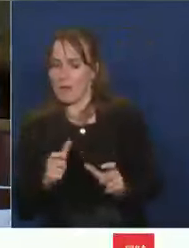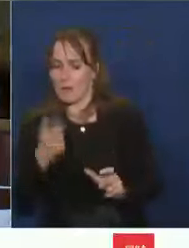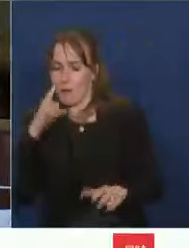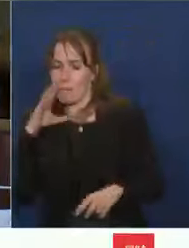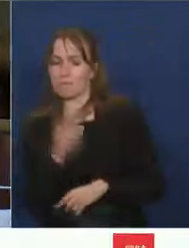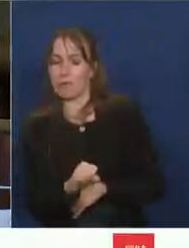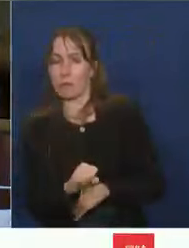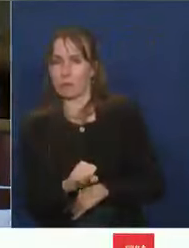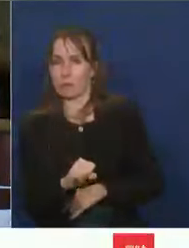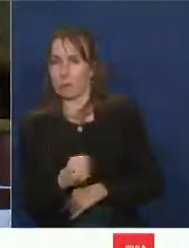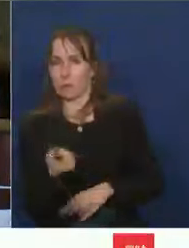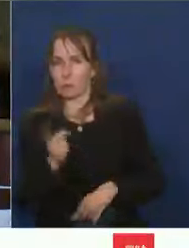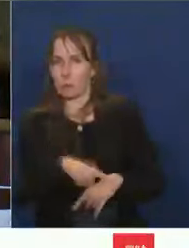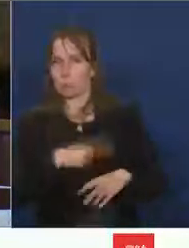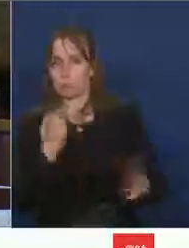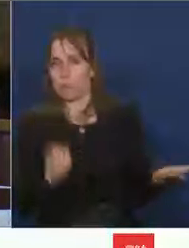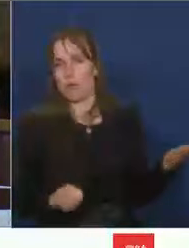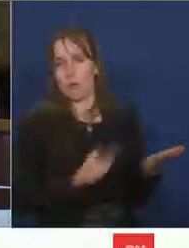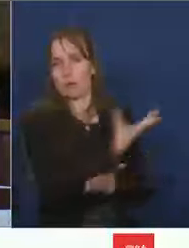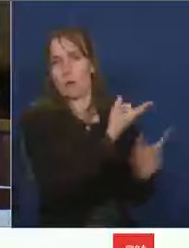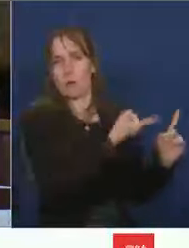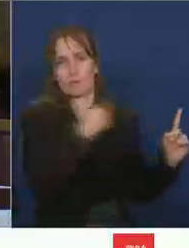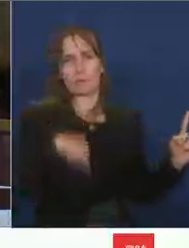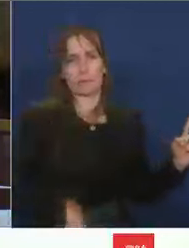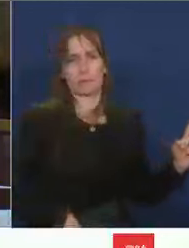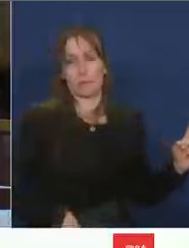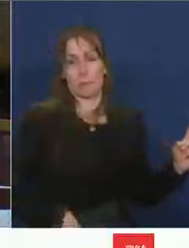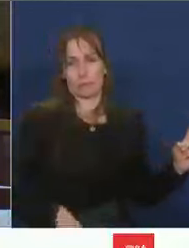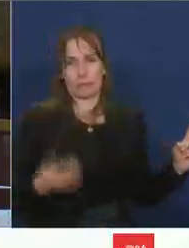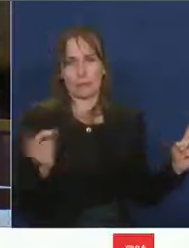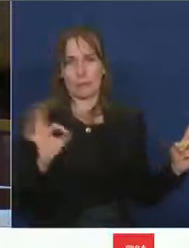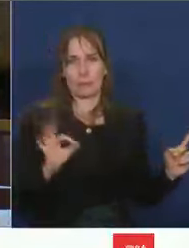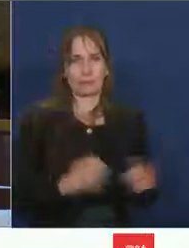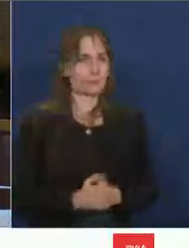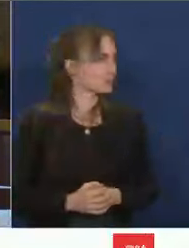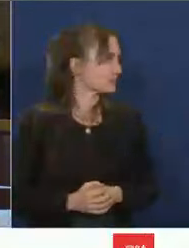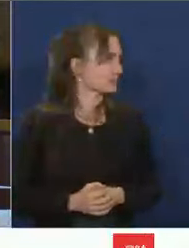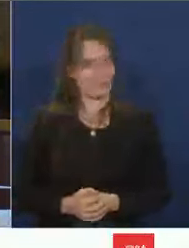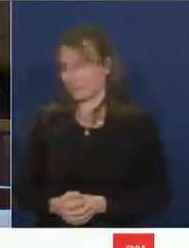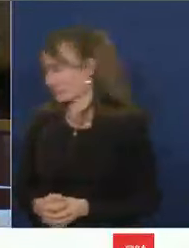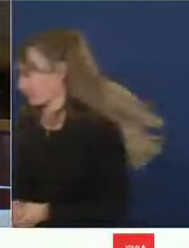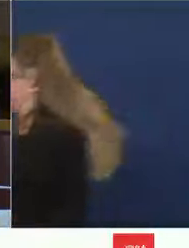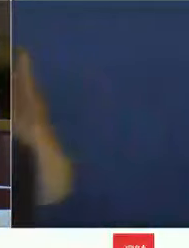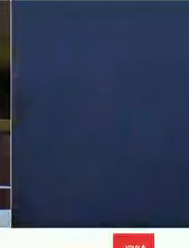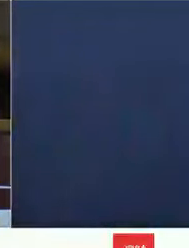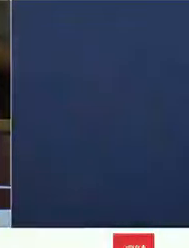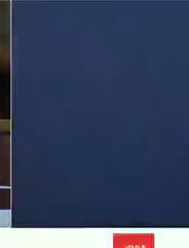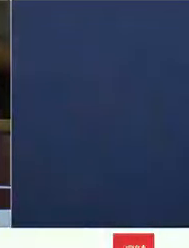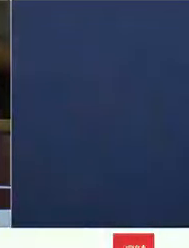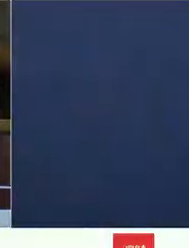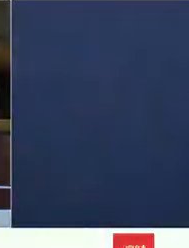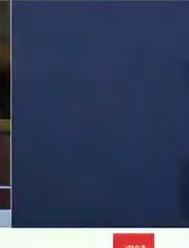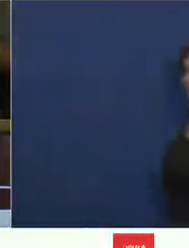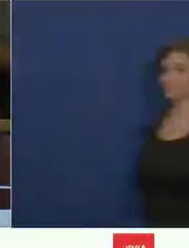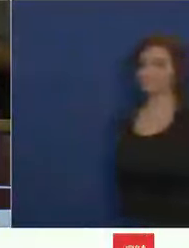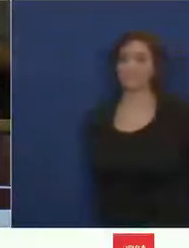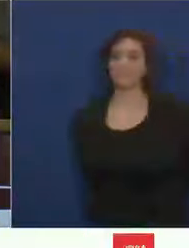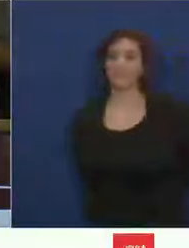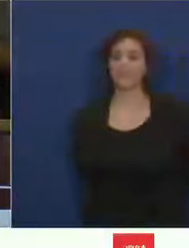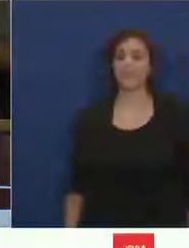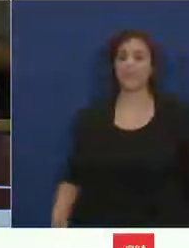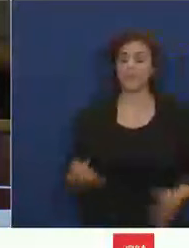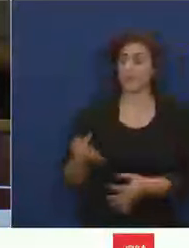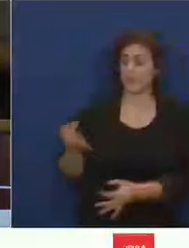ce qui n'est pas le cas du tout. Et enfin, je dirais que, puisque vous dites que cette place n'est plus fréquentée par les gens par lesquels